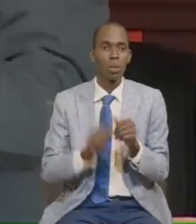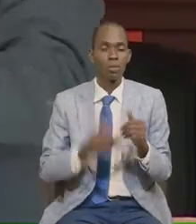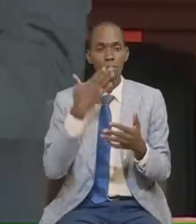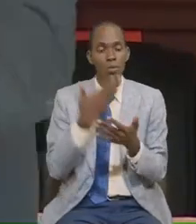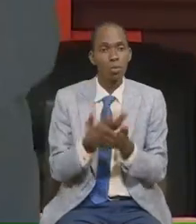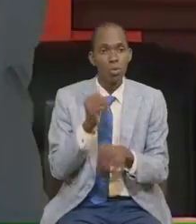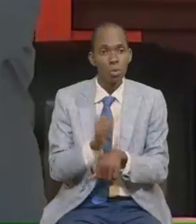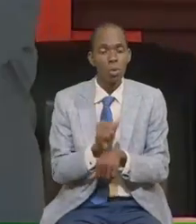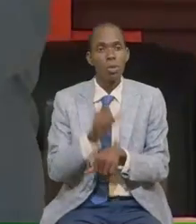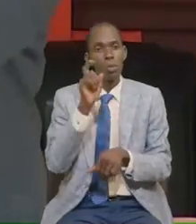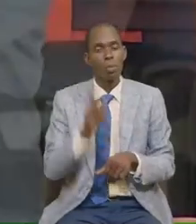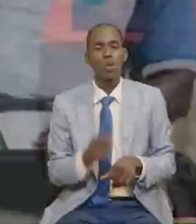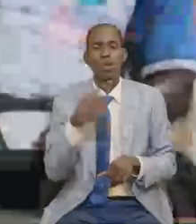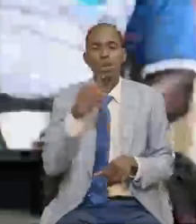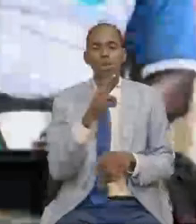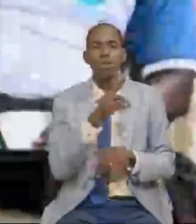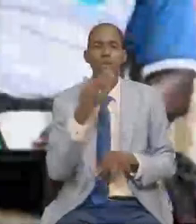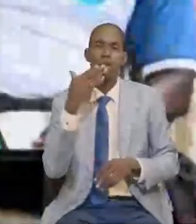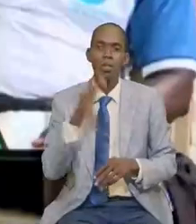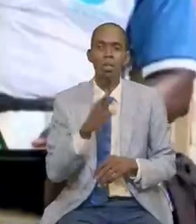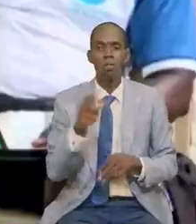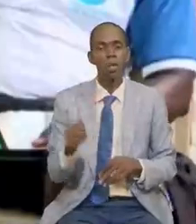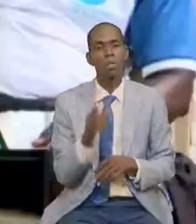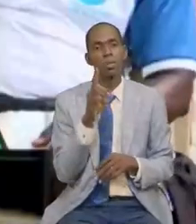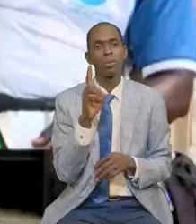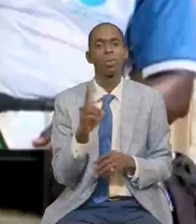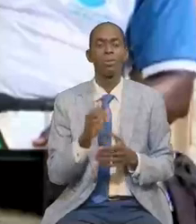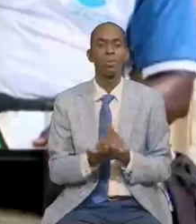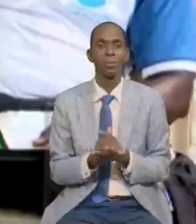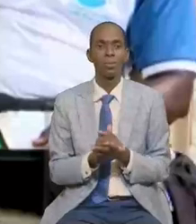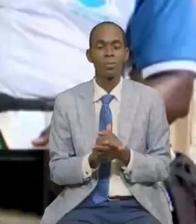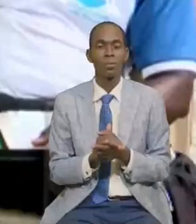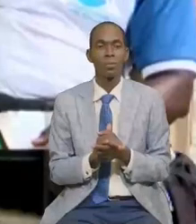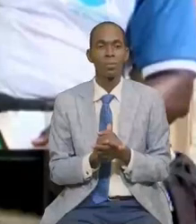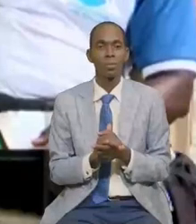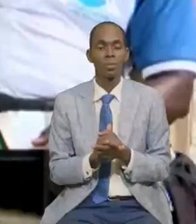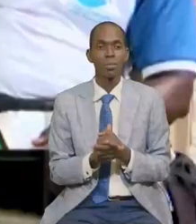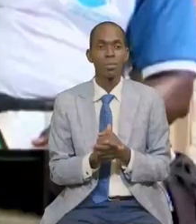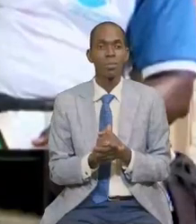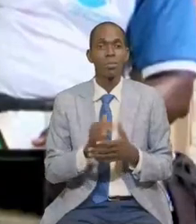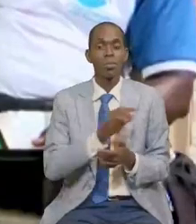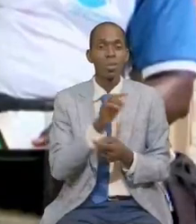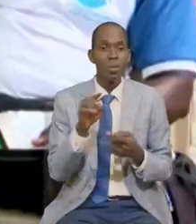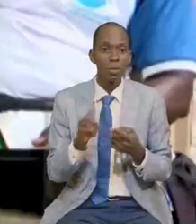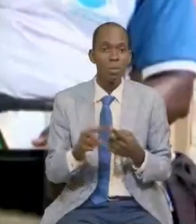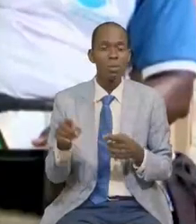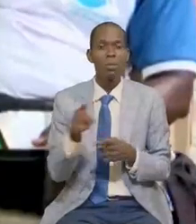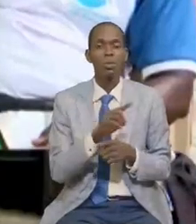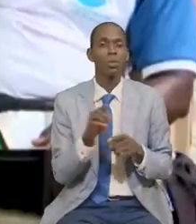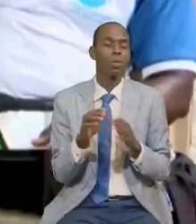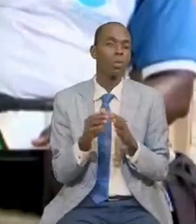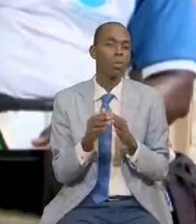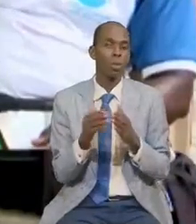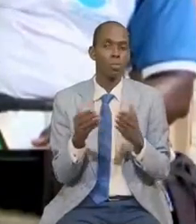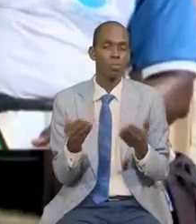personnes je ne pense pas qu'un jour qui passe dans ce pays où vous allez ouvrir les journaux et vous n'allez pas